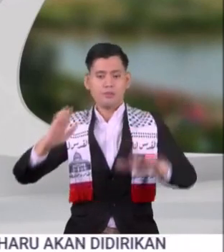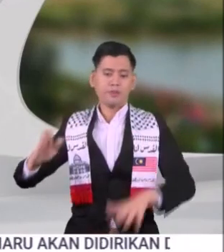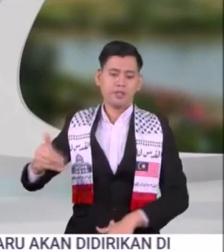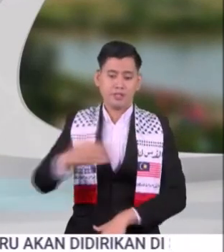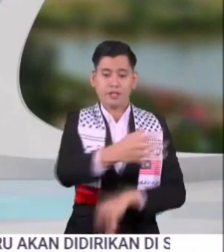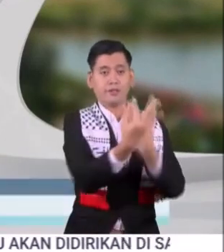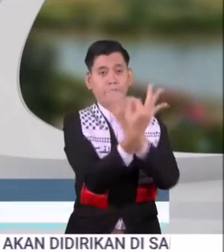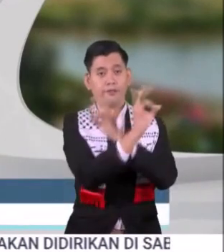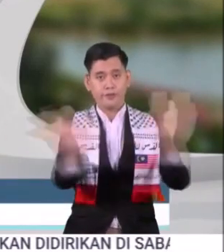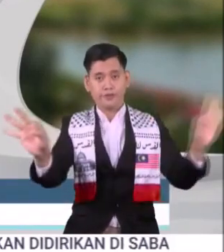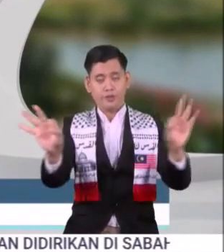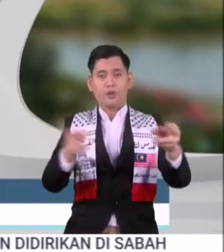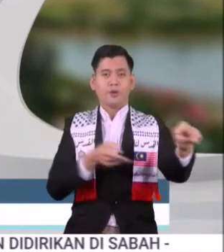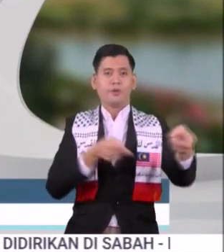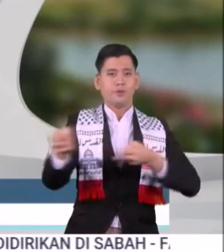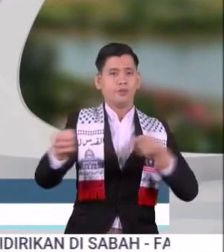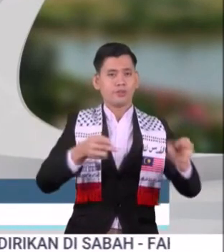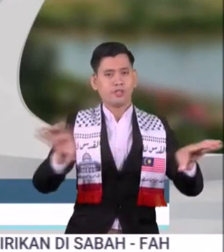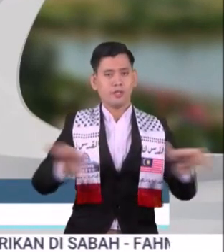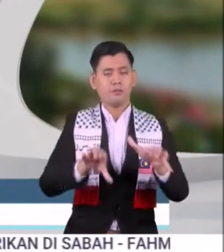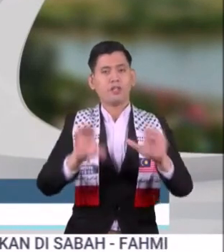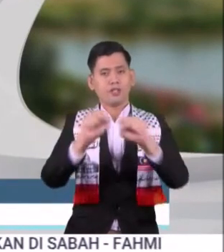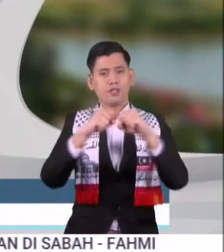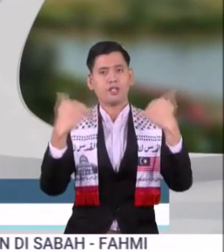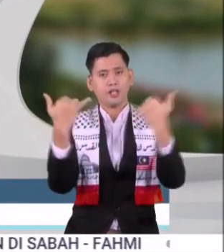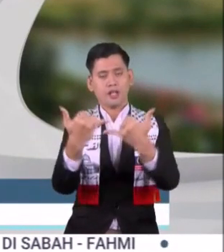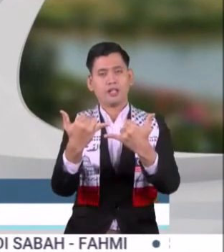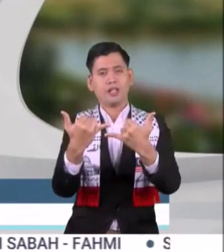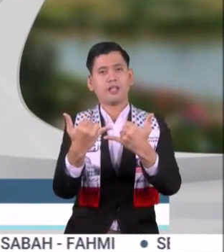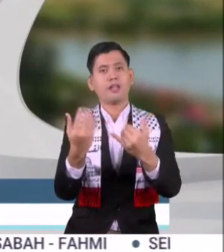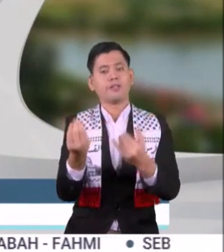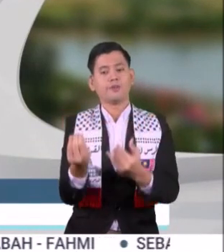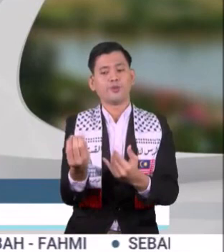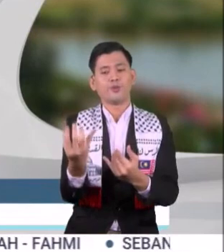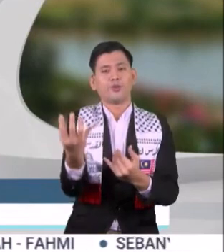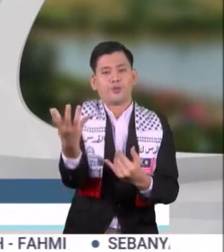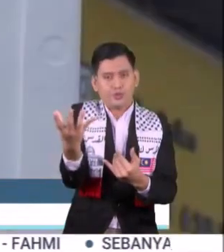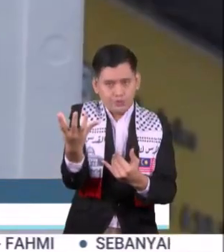itu antara inisiatif salah sebuah Syarikat pengeluar keropok le